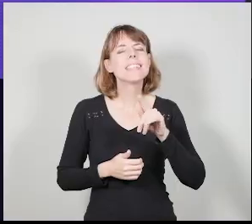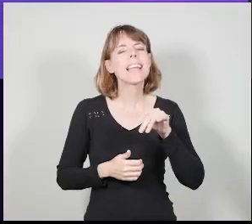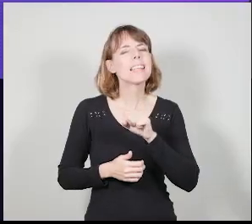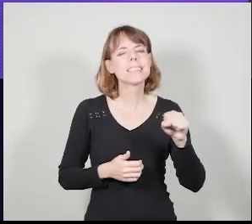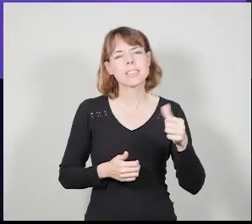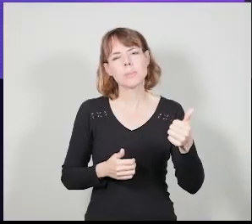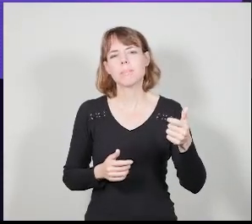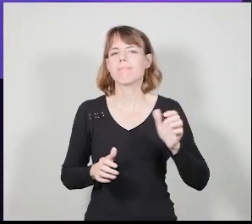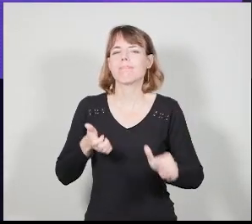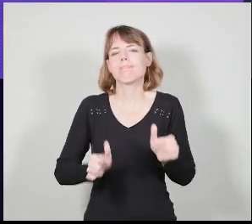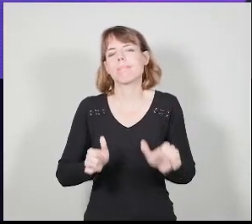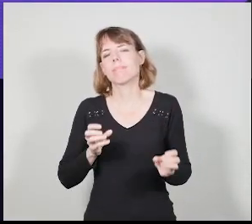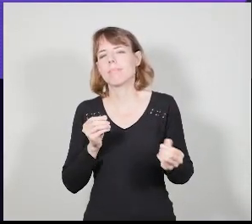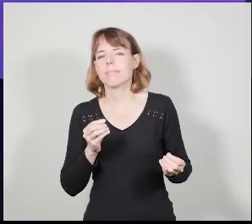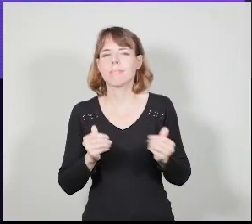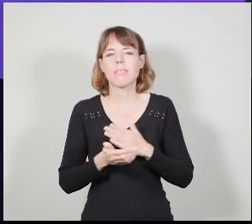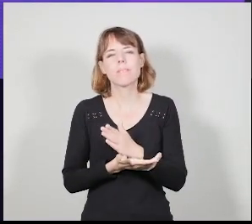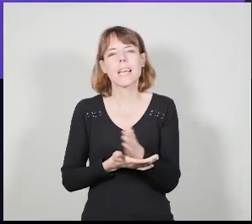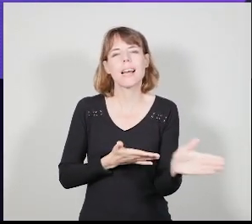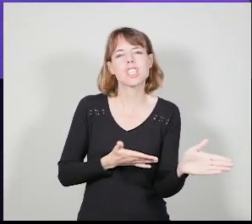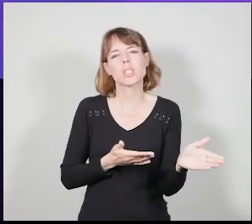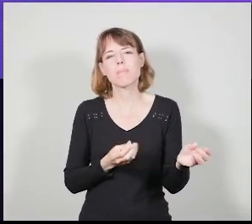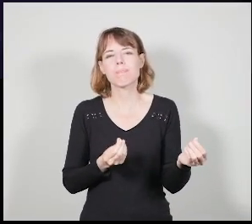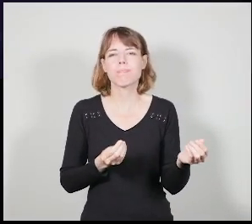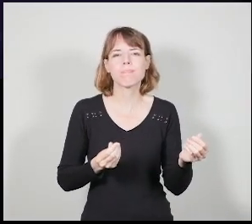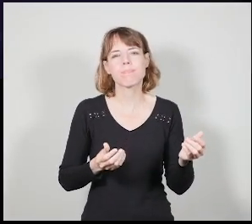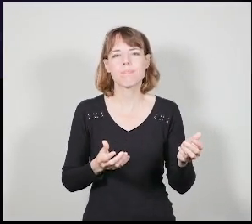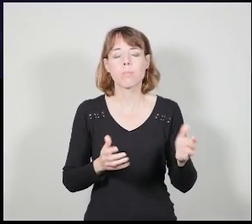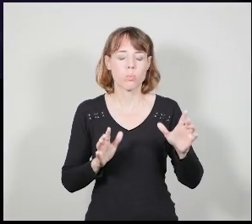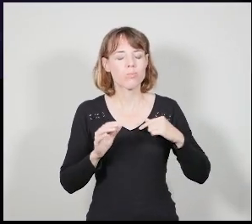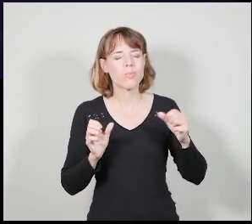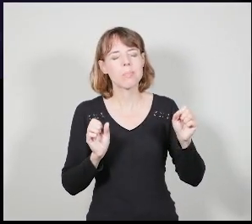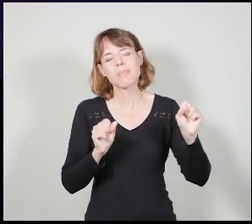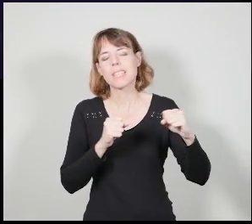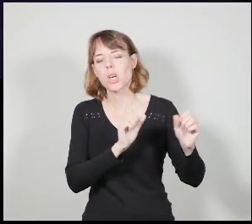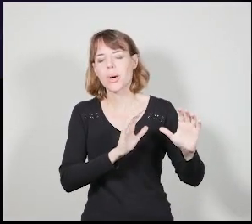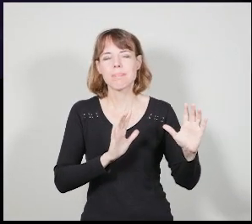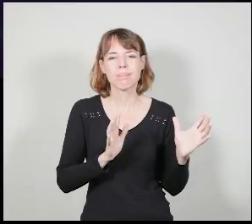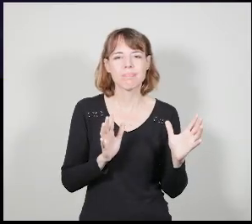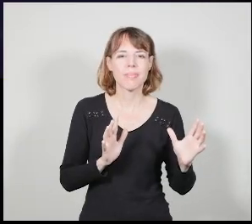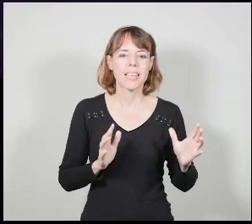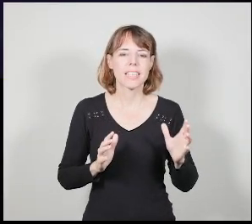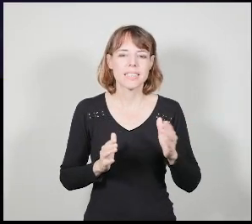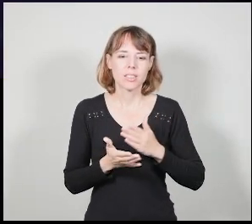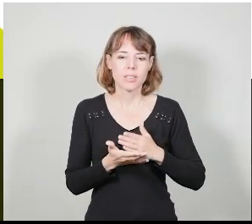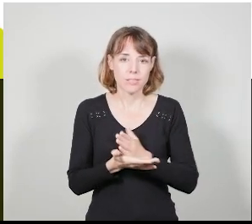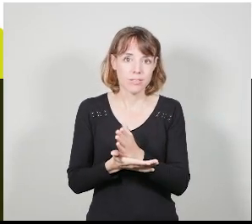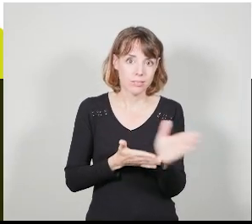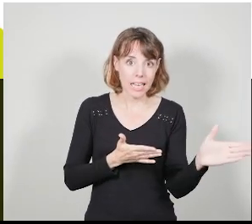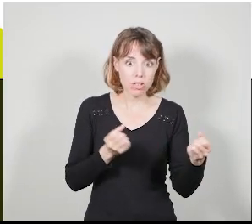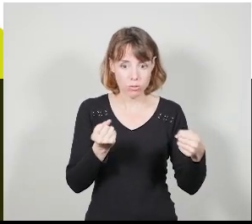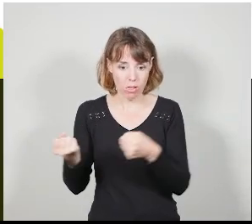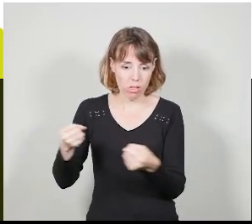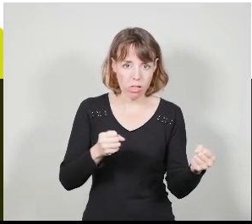par rapport à la notion de virage, et je suis assez d'accord avec ce point de vue, mais un virage, il peut être pris en épingle à cheveux, il peut